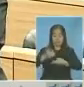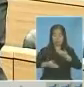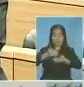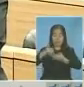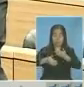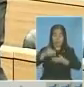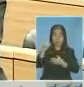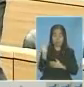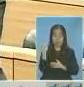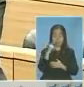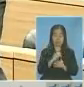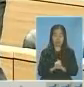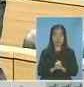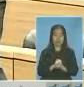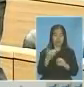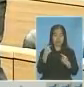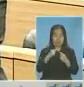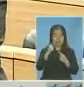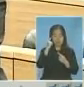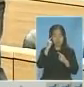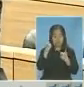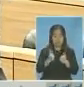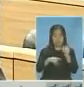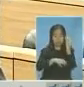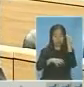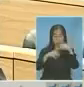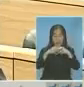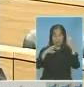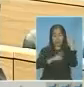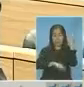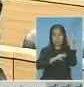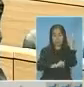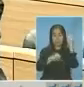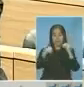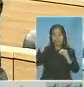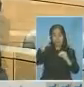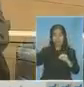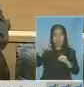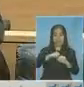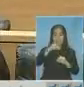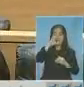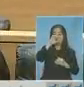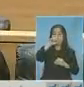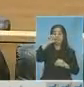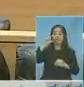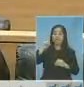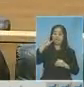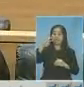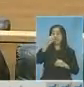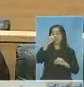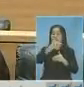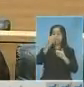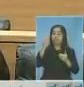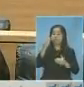คะบุบหมดเลยนะคะแล้ววันหมดอายุเนี่ยดิฉันก็ไปเอาในตู้ที่สสทานเนี่ยในห้องอาหารม